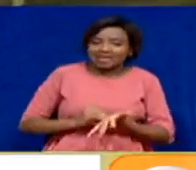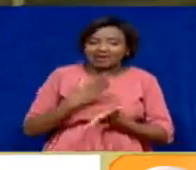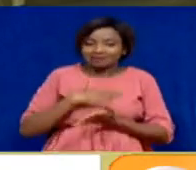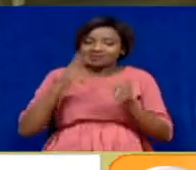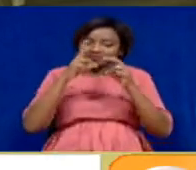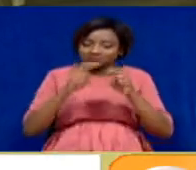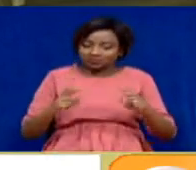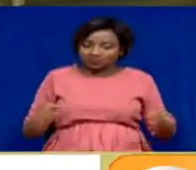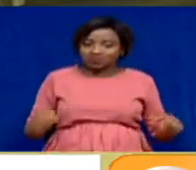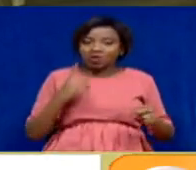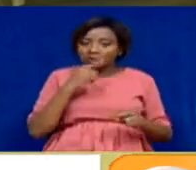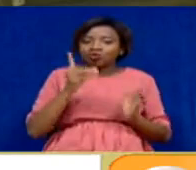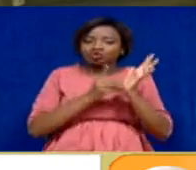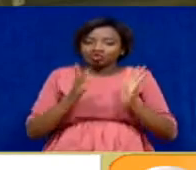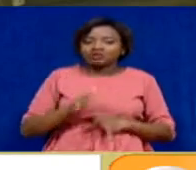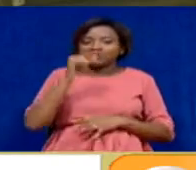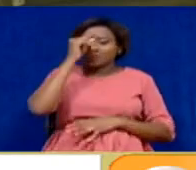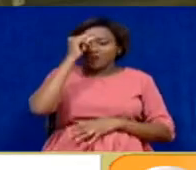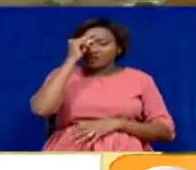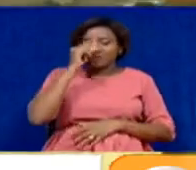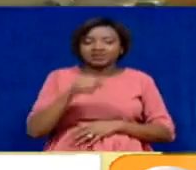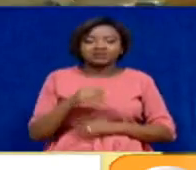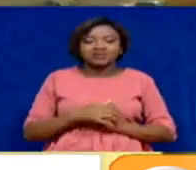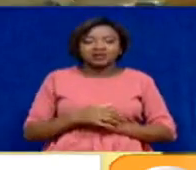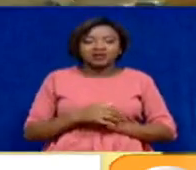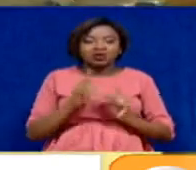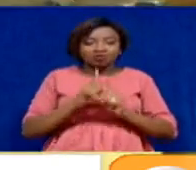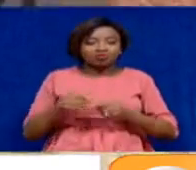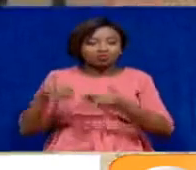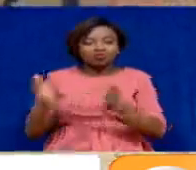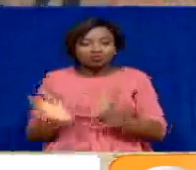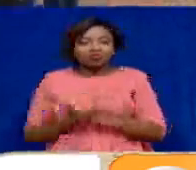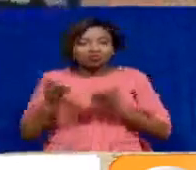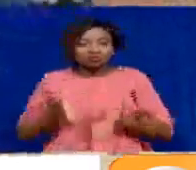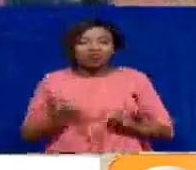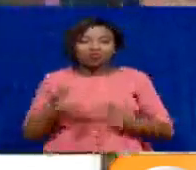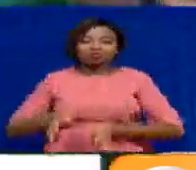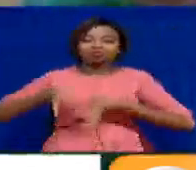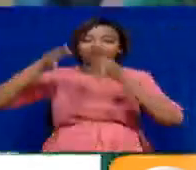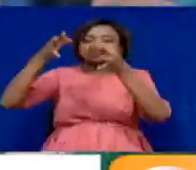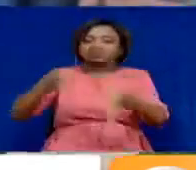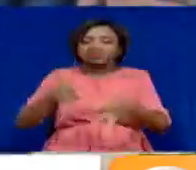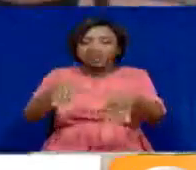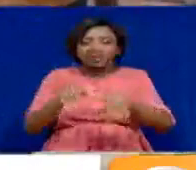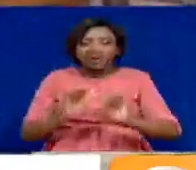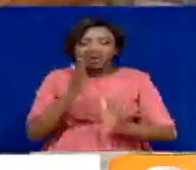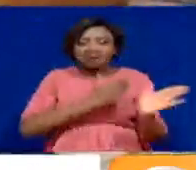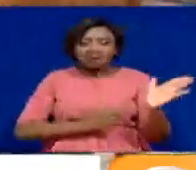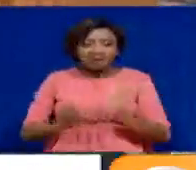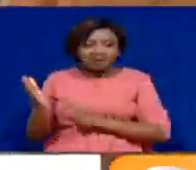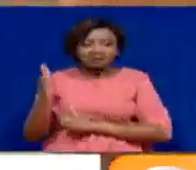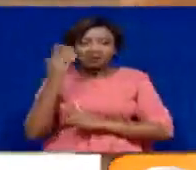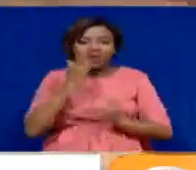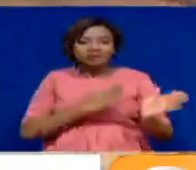na mkaguzi wa maiti wa serikali. Kutokana na maagizo hayo ya makachero, familia imelazimika kuhairisha mipango ya mazishi ambayo